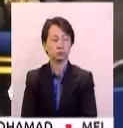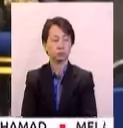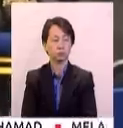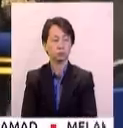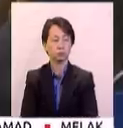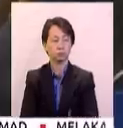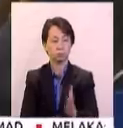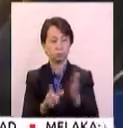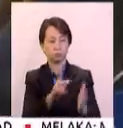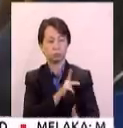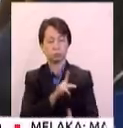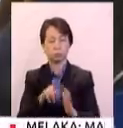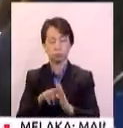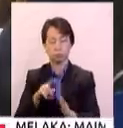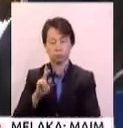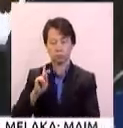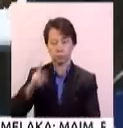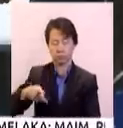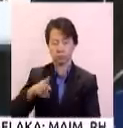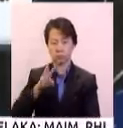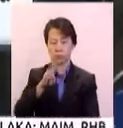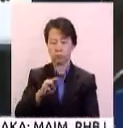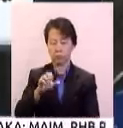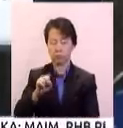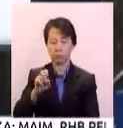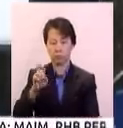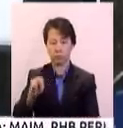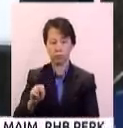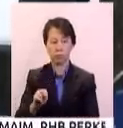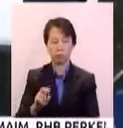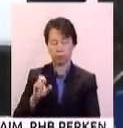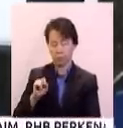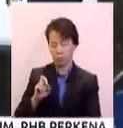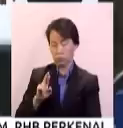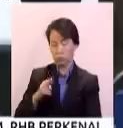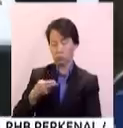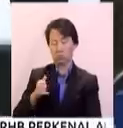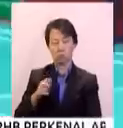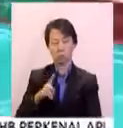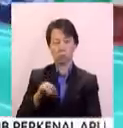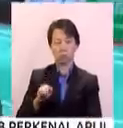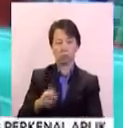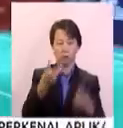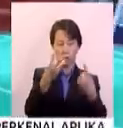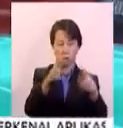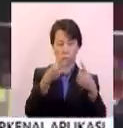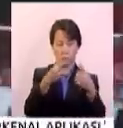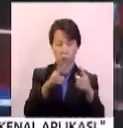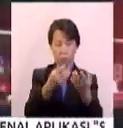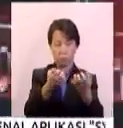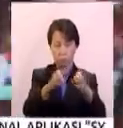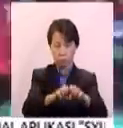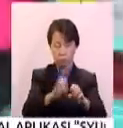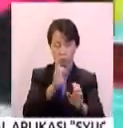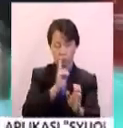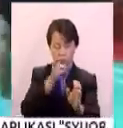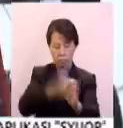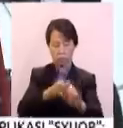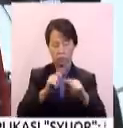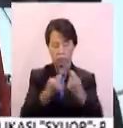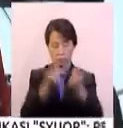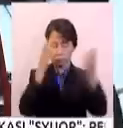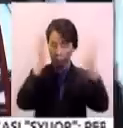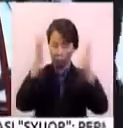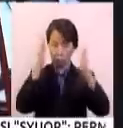Menurut Timbalan Ketua Pengarah Strategik Majlis Sukan Negara MSN, Suhardi Alias, 16 jenis sukan yang akan disertai kontinjen